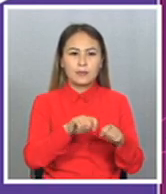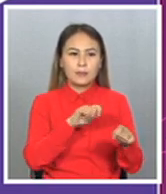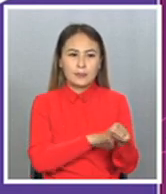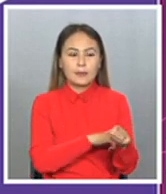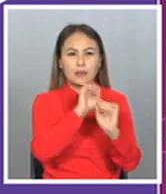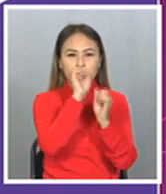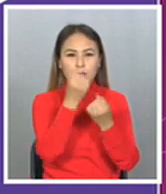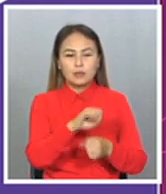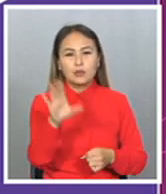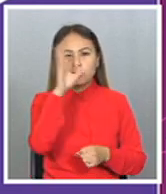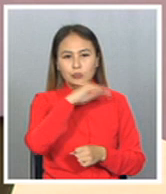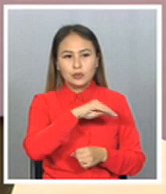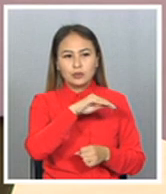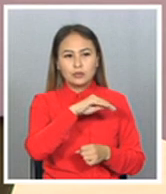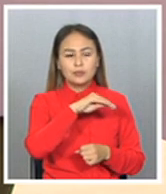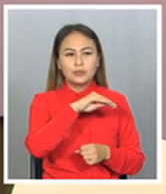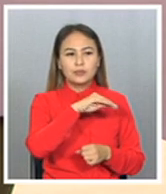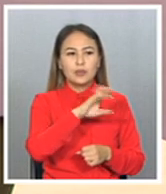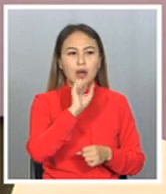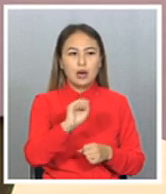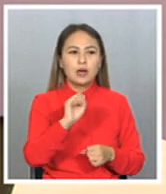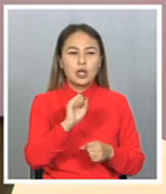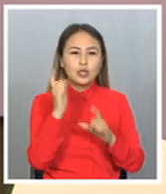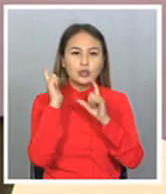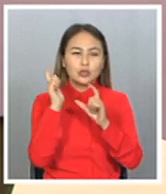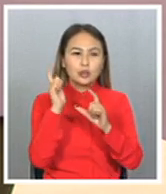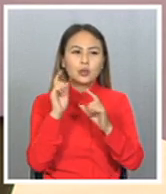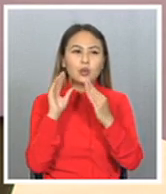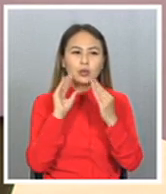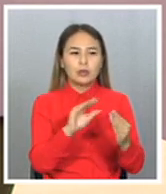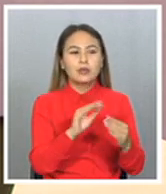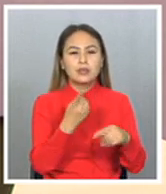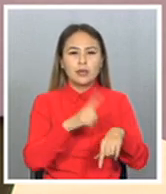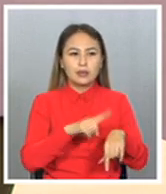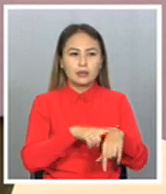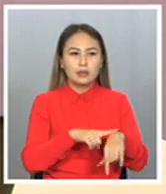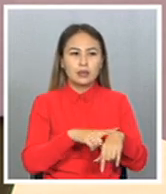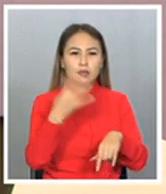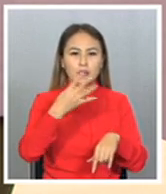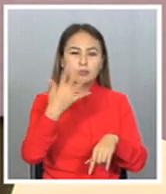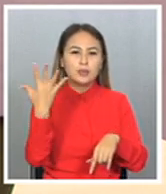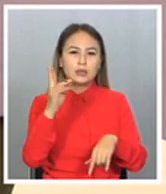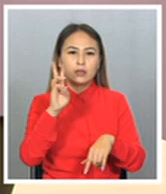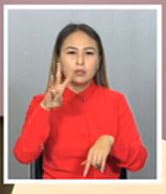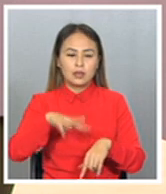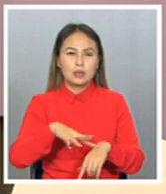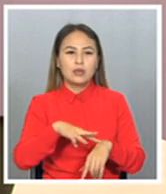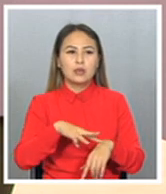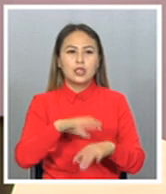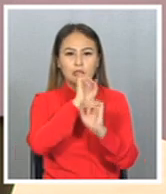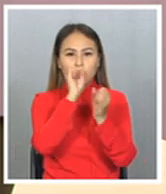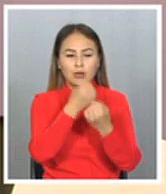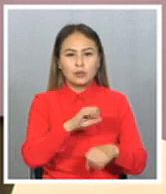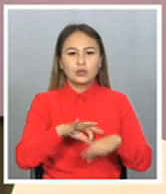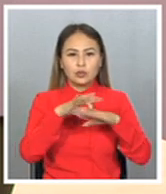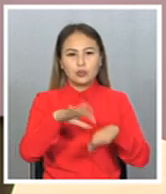жылдамдықпен жүруі мүмкін. Ал жүк көлігі сағатына 45 километр сағат жылдамдықпен